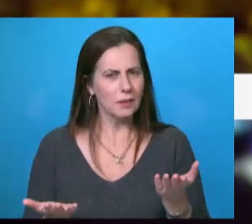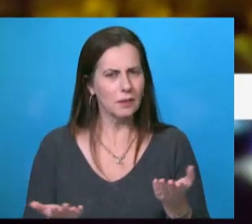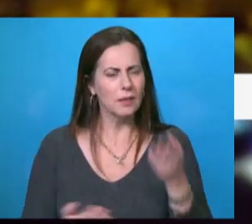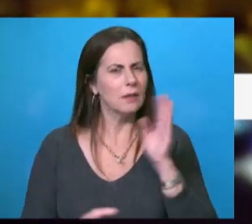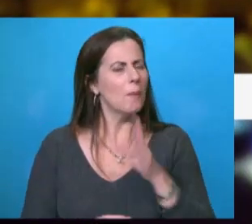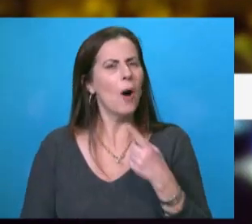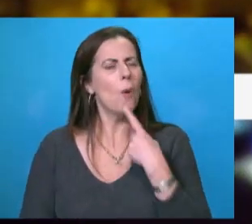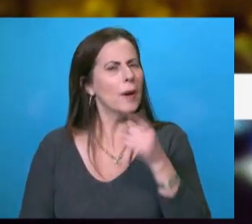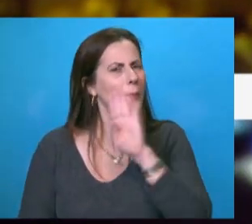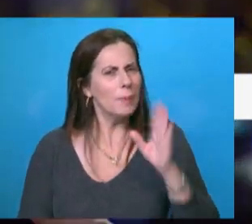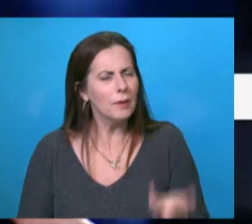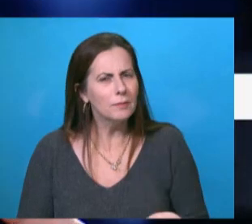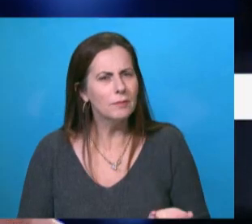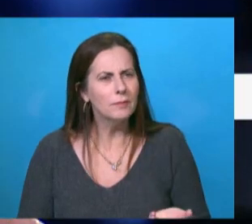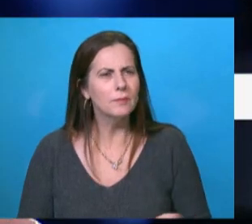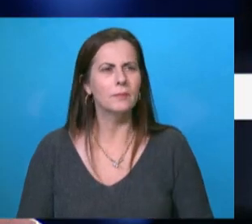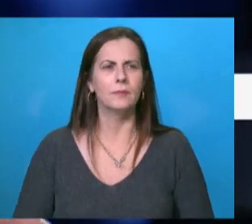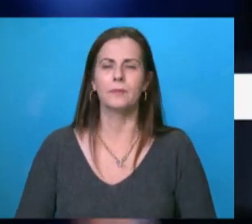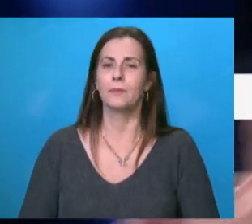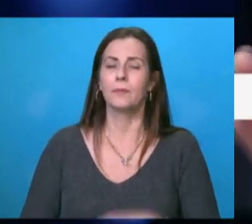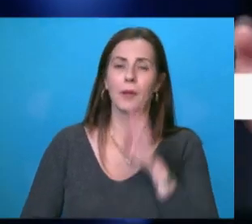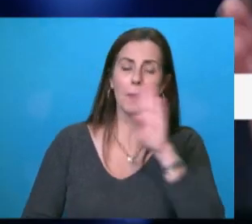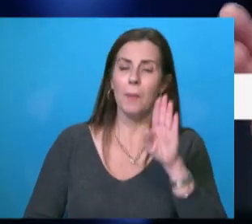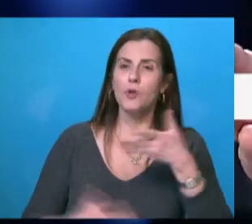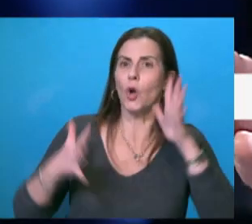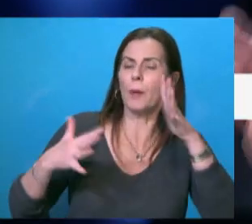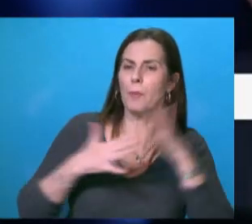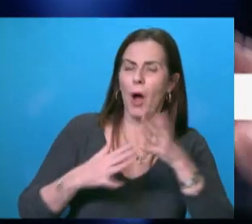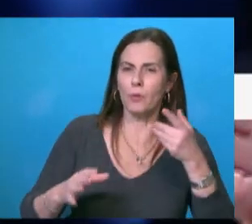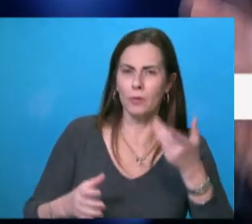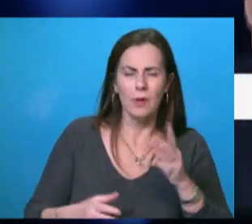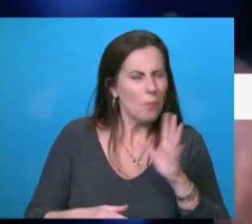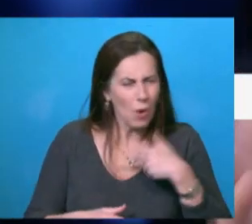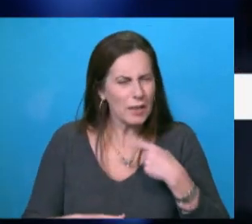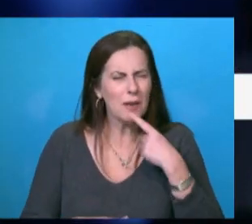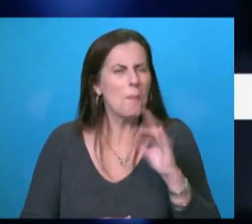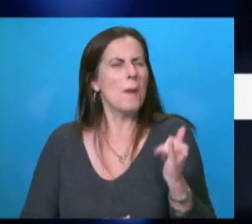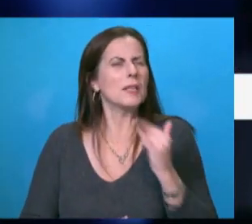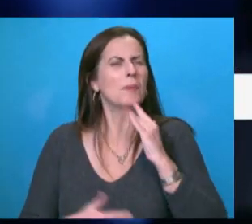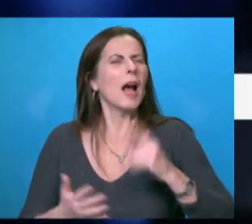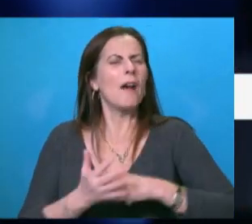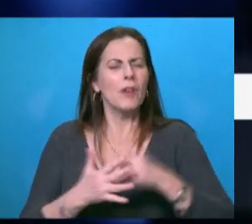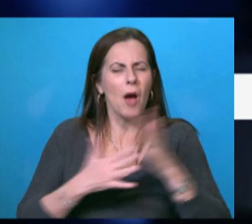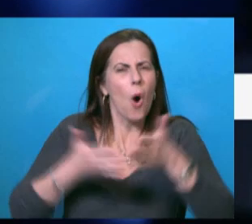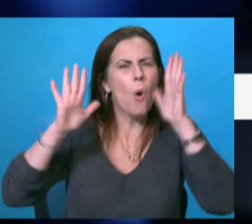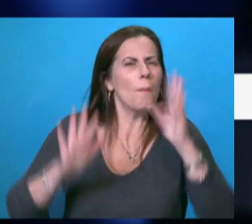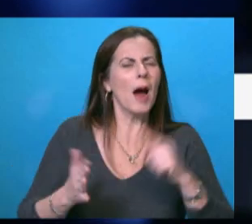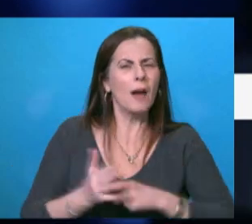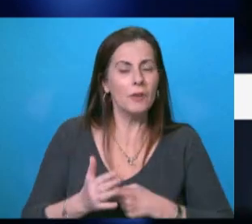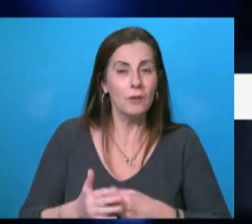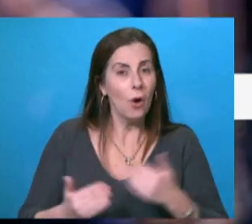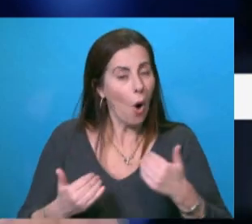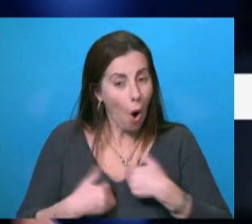נתניהו? אכיפה בררנית. בואי נפרק לרגע את המושג הזה, אכיפה בררנית, כלומר, אותי מעמידים